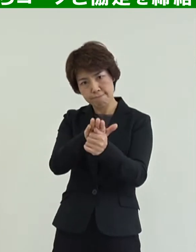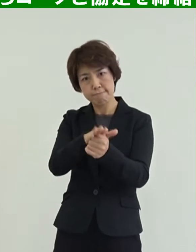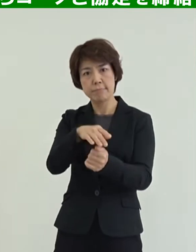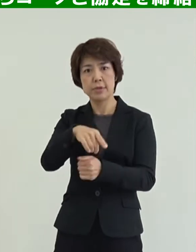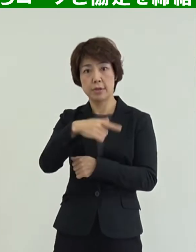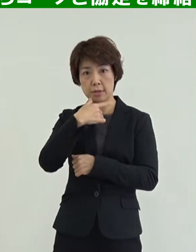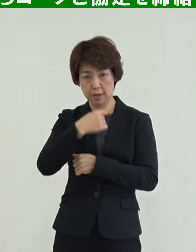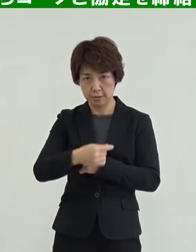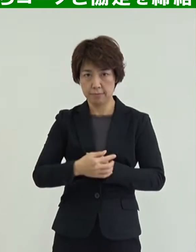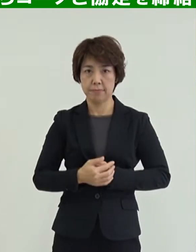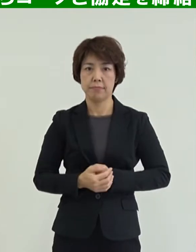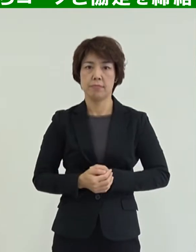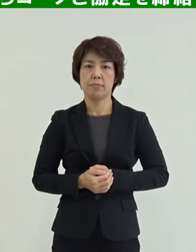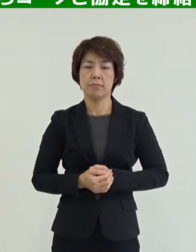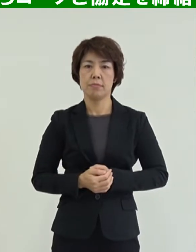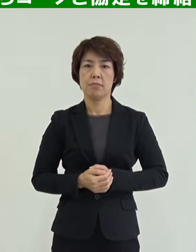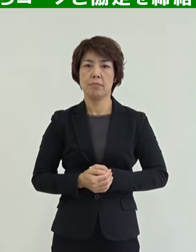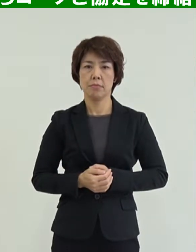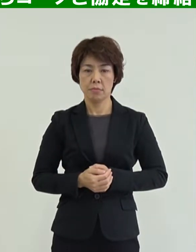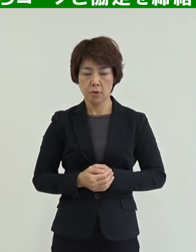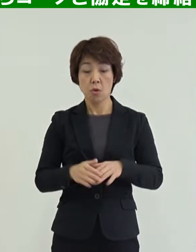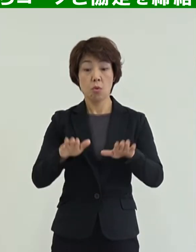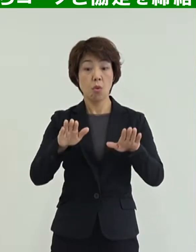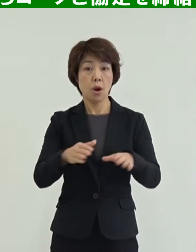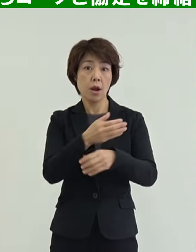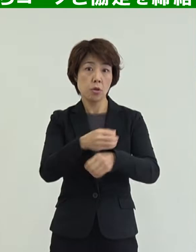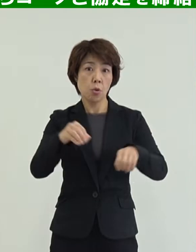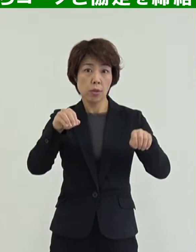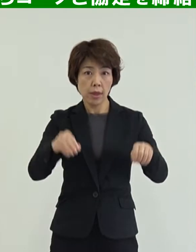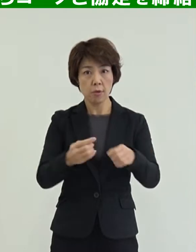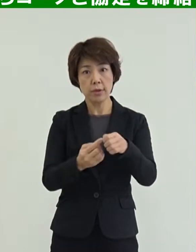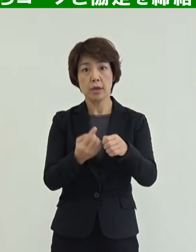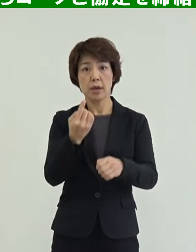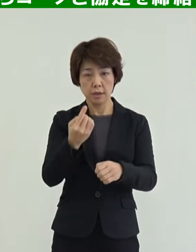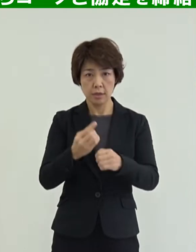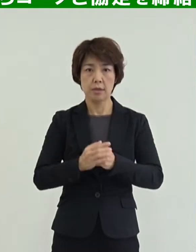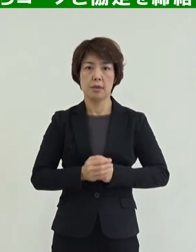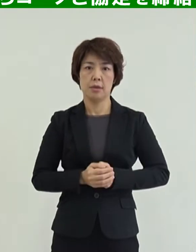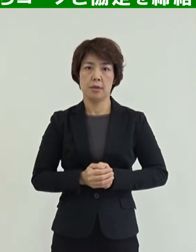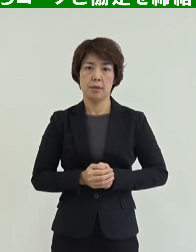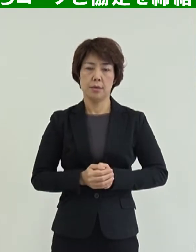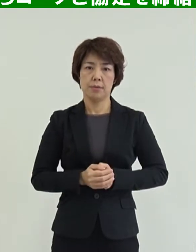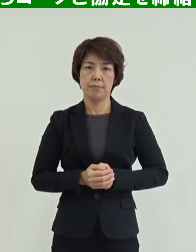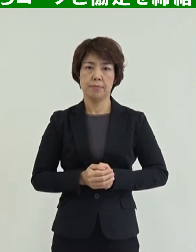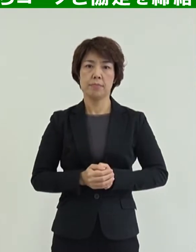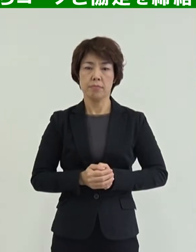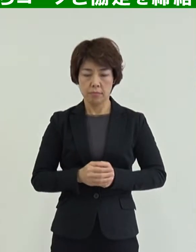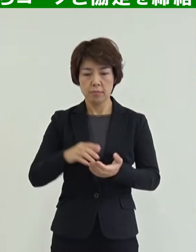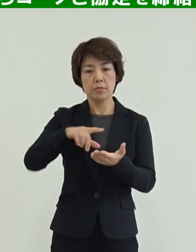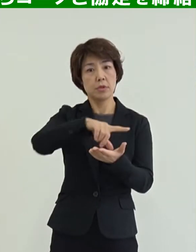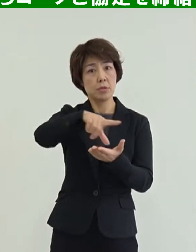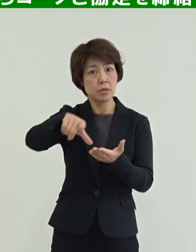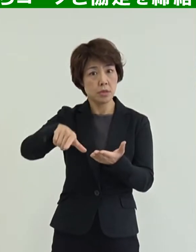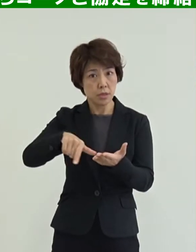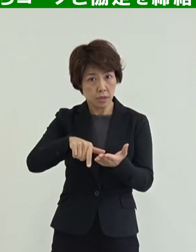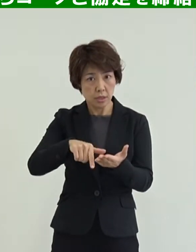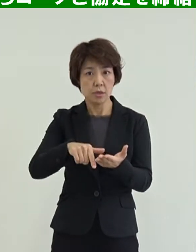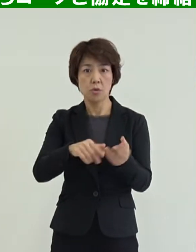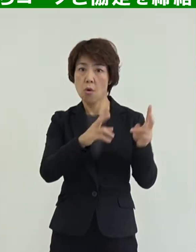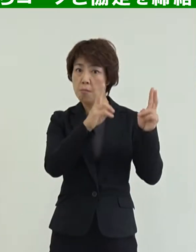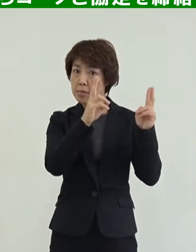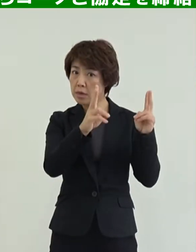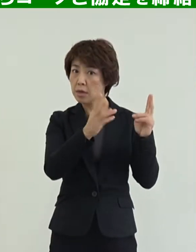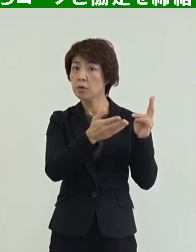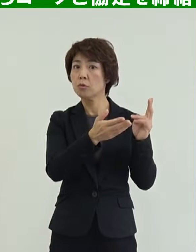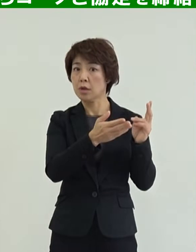おりますあの今回の協定をきっかけといたしまして地域の民間の事業者